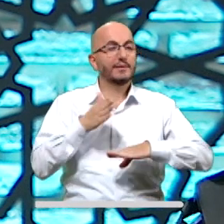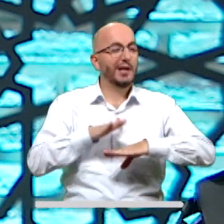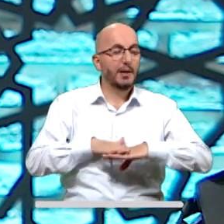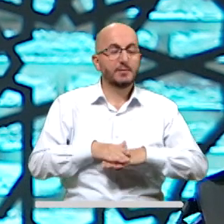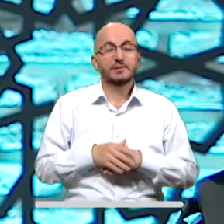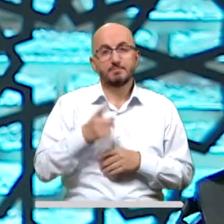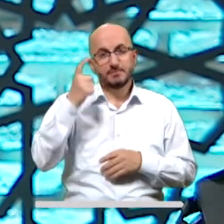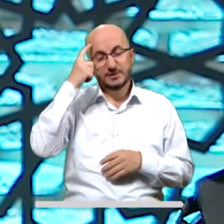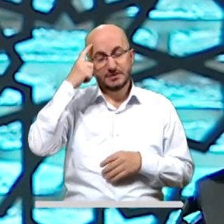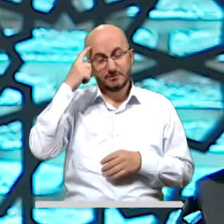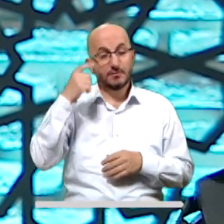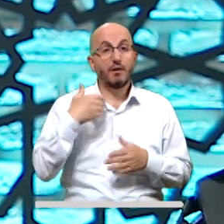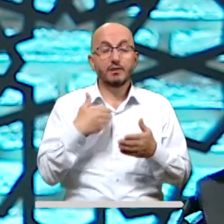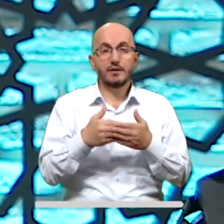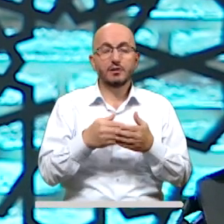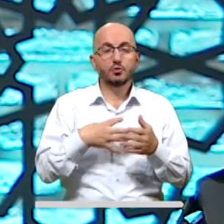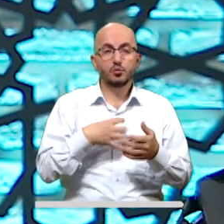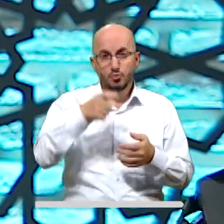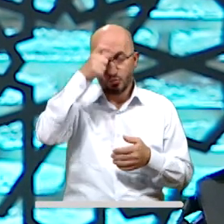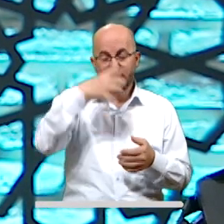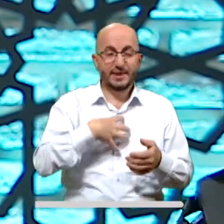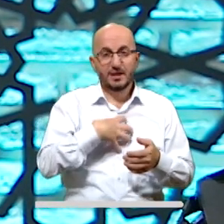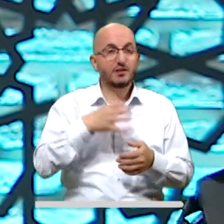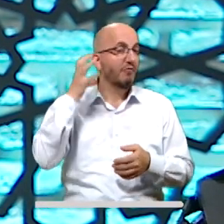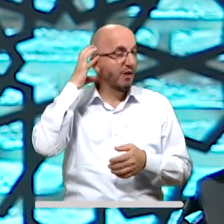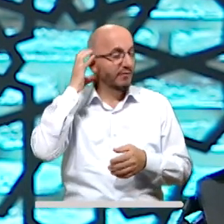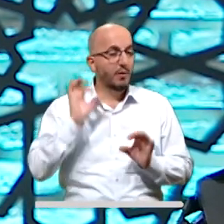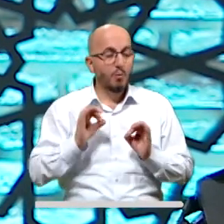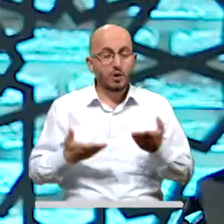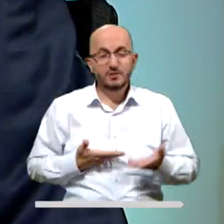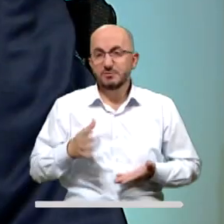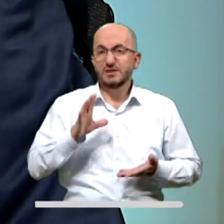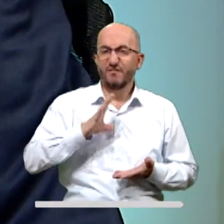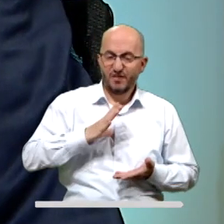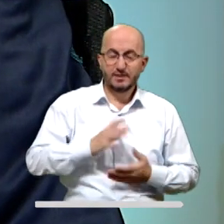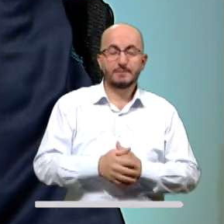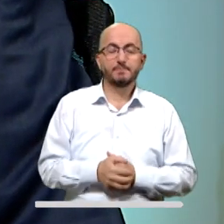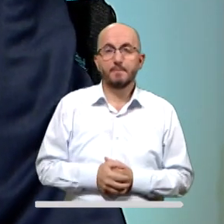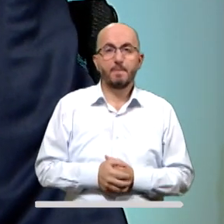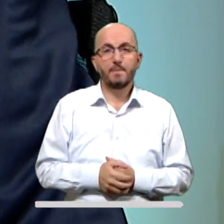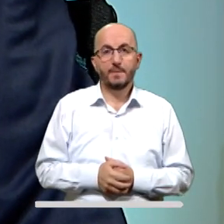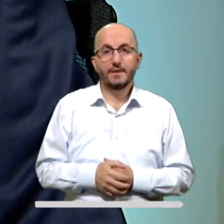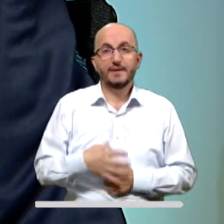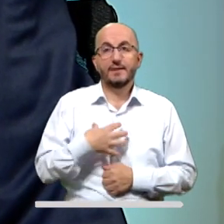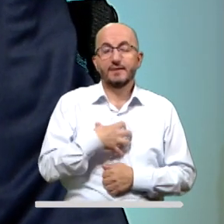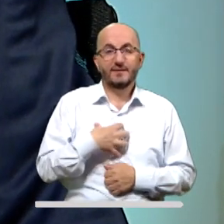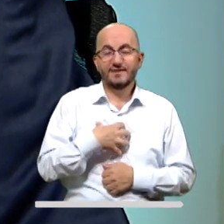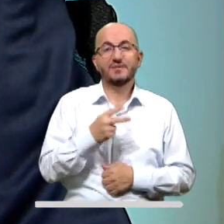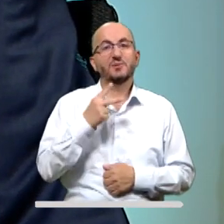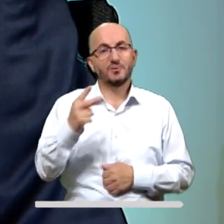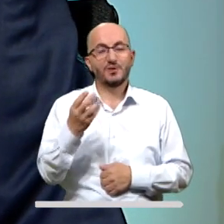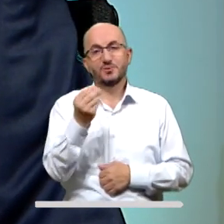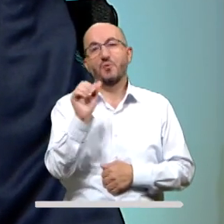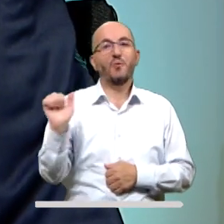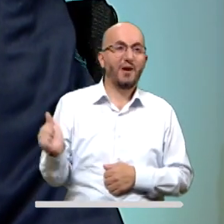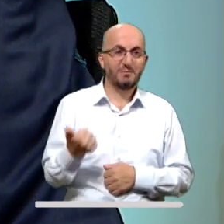diye. Bildiğim kadarıyla Türkiye Diyanet Vakfı'nın böyle bir hizmeti de var. Ne dersiniz? Dini boyutu da çok önemli Furkan'cığım. O da var,